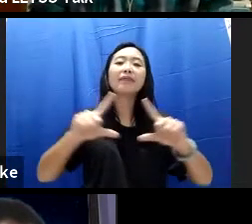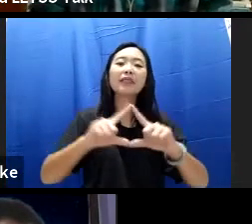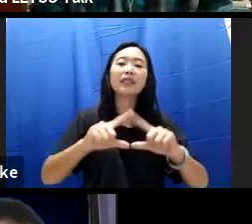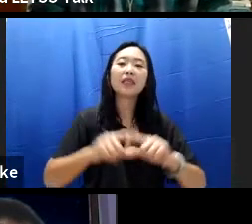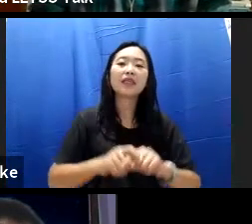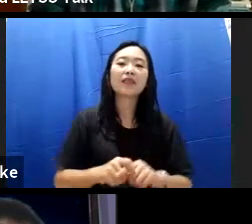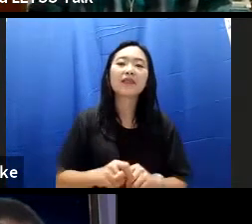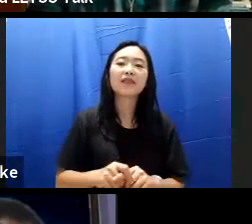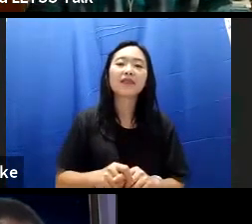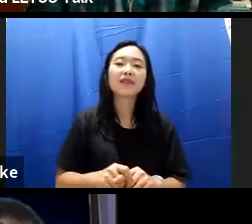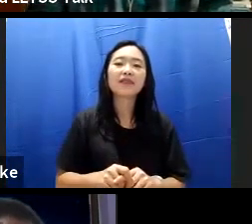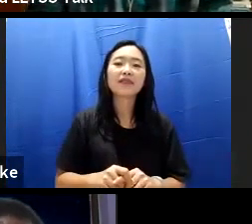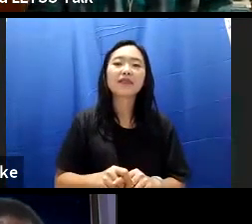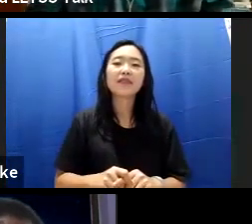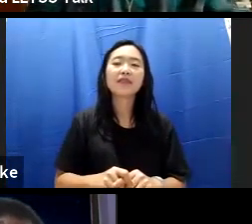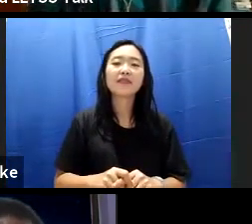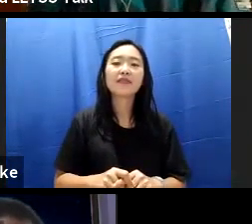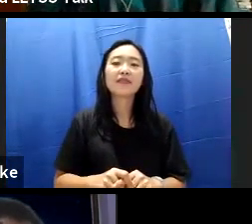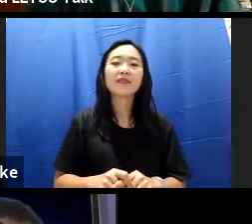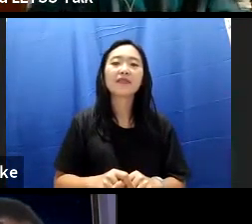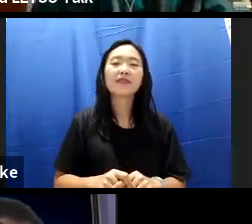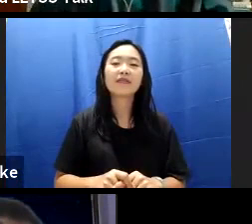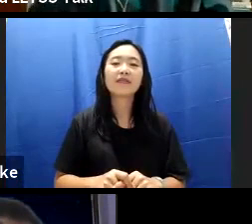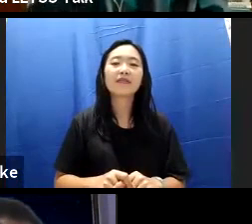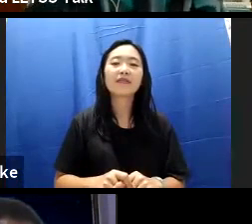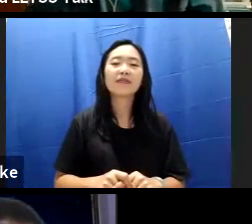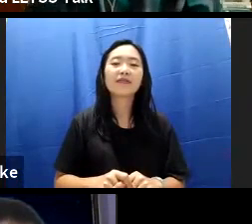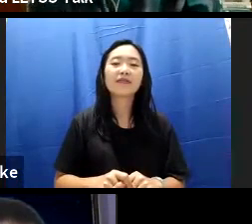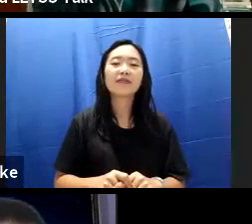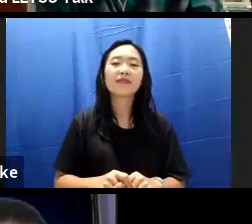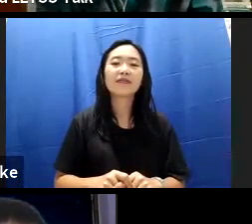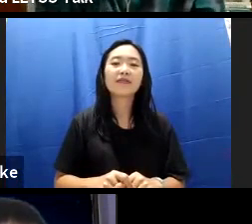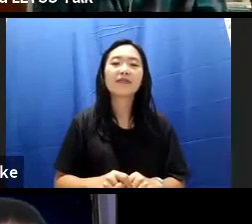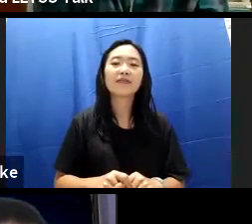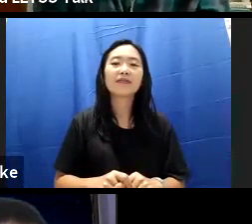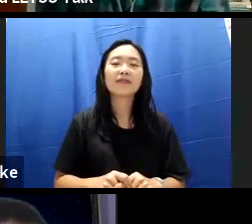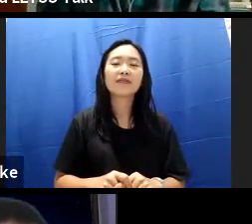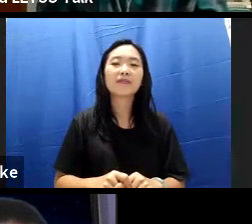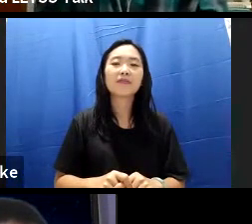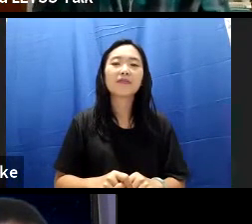menjawab pertanyaannya Mbak Mira Diarsi ya di kolom chat.